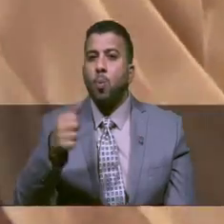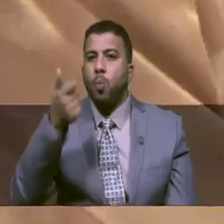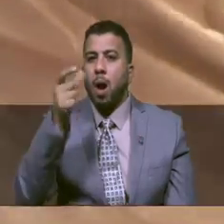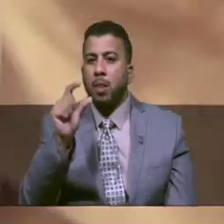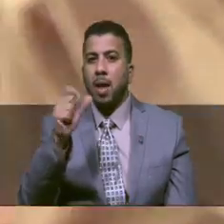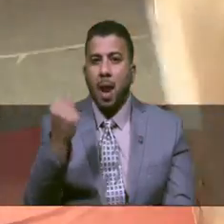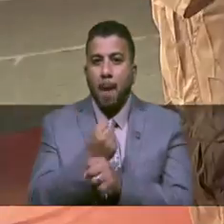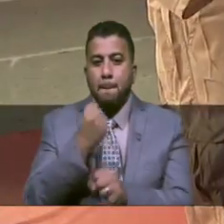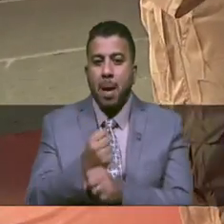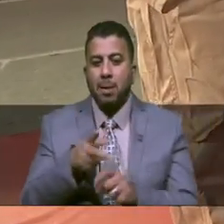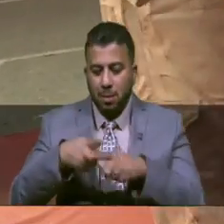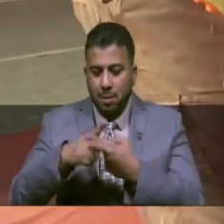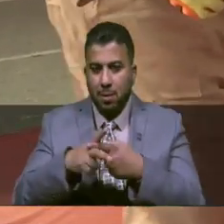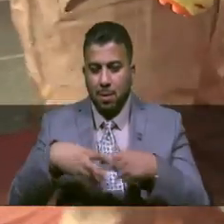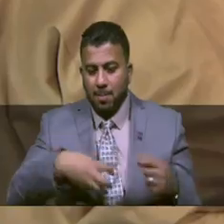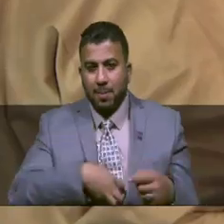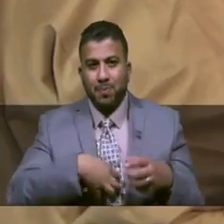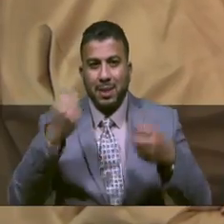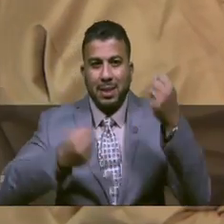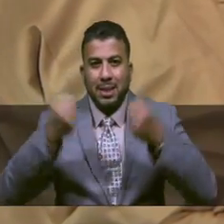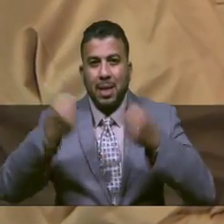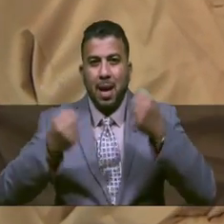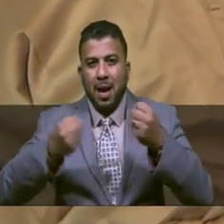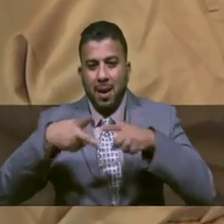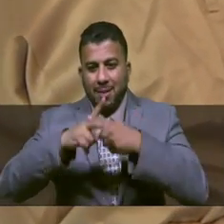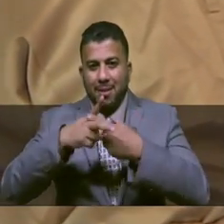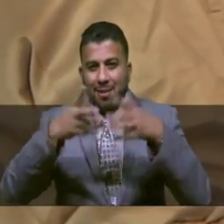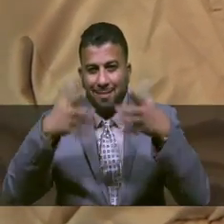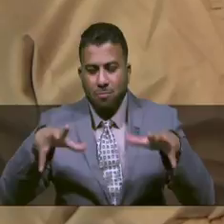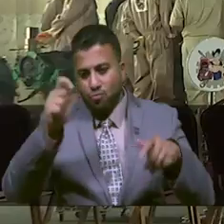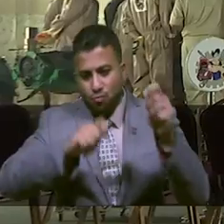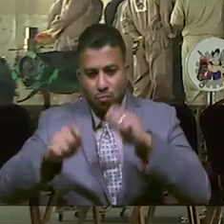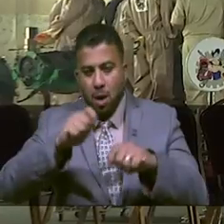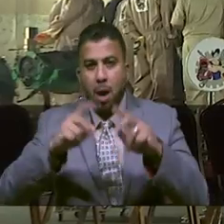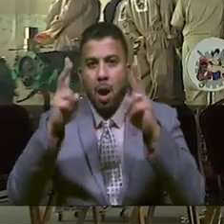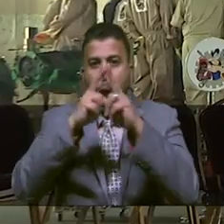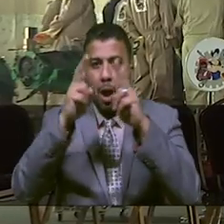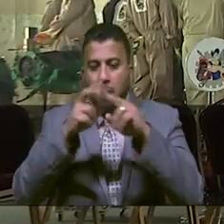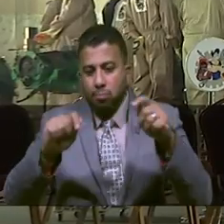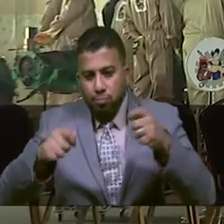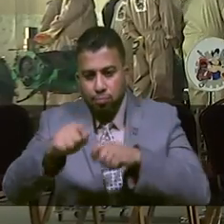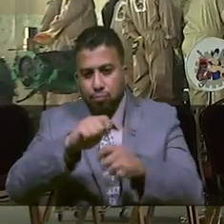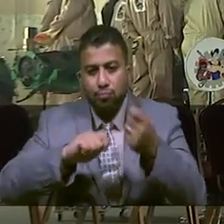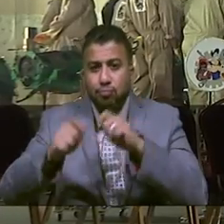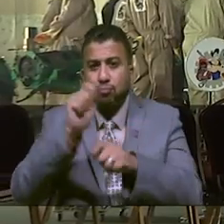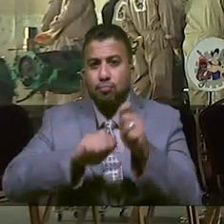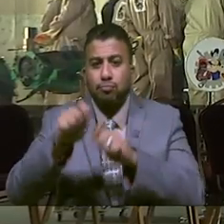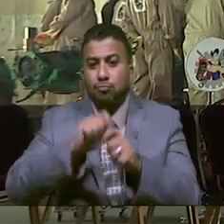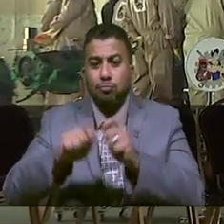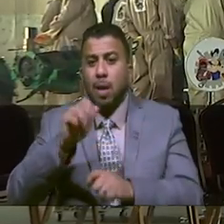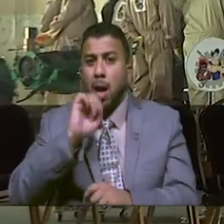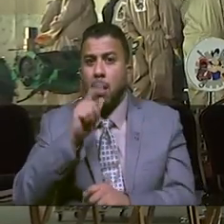في أعمال الميكانيكا والبرمجة الخاصة بالسيارات والدورة الكهربائية، وصولا لأعمال صبغ